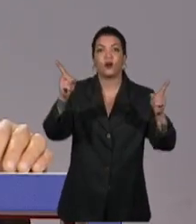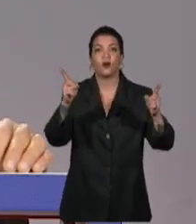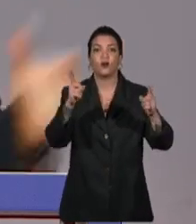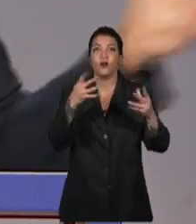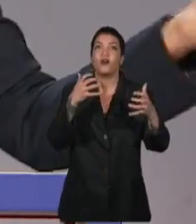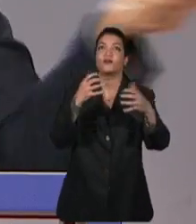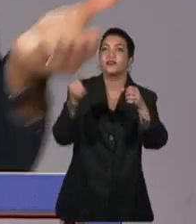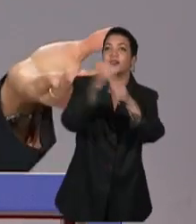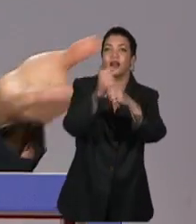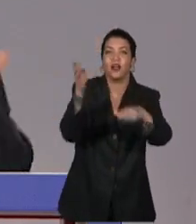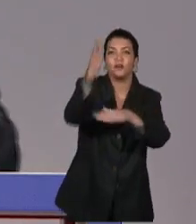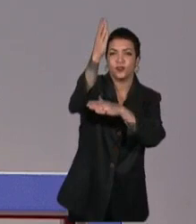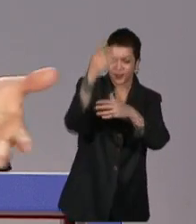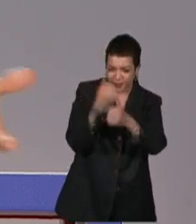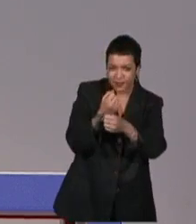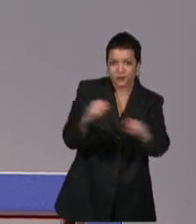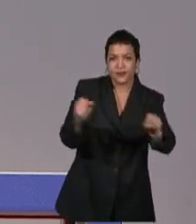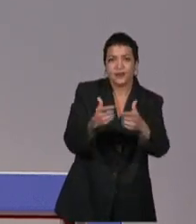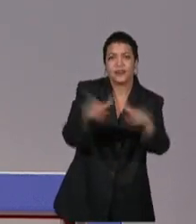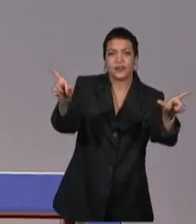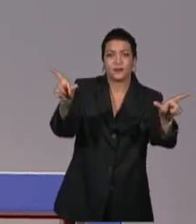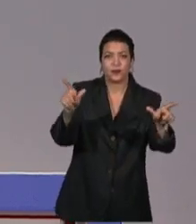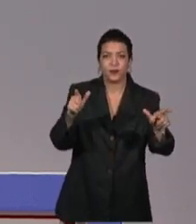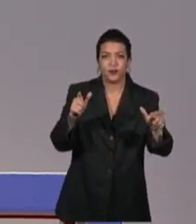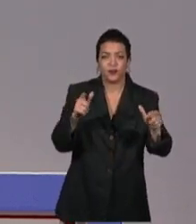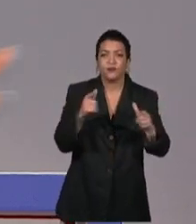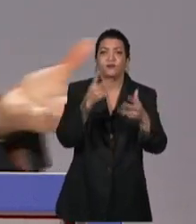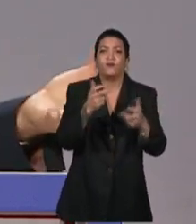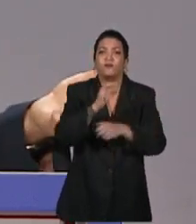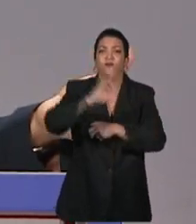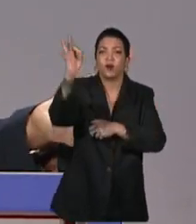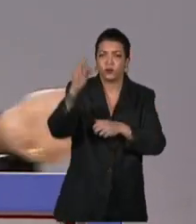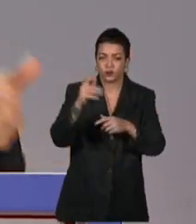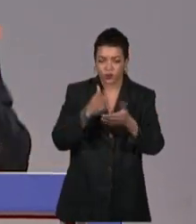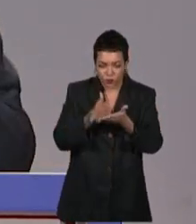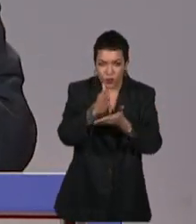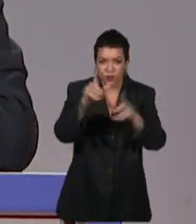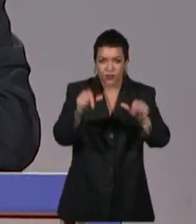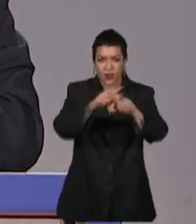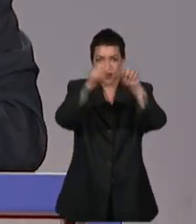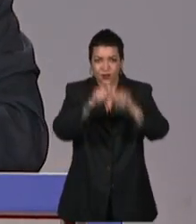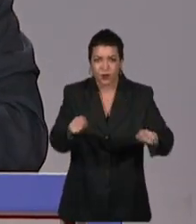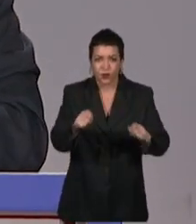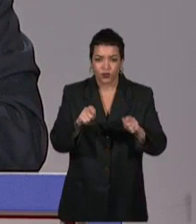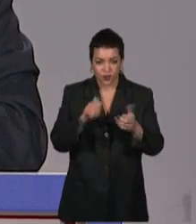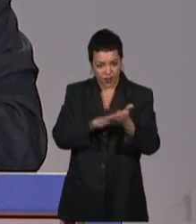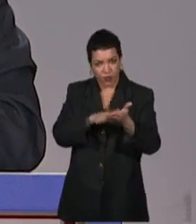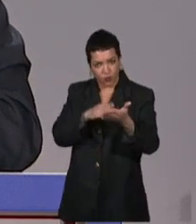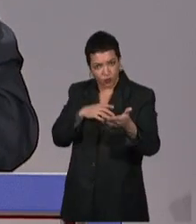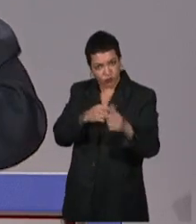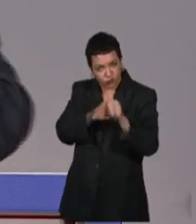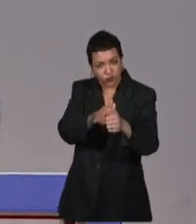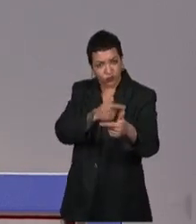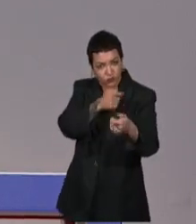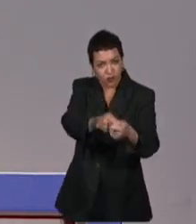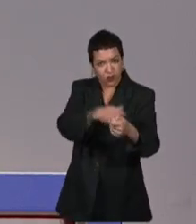d'avenir. Une France qui réinvente son rapport au travail, qui lui donne du sens, qui le récompense à sa juste valeur.